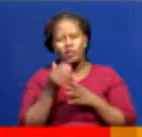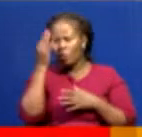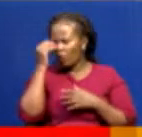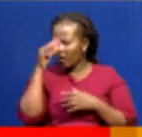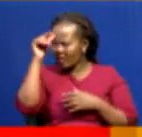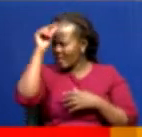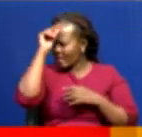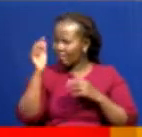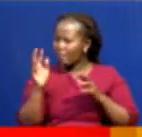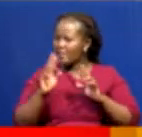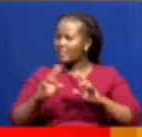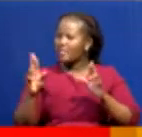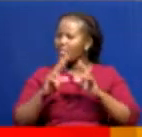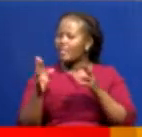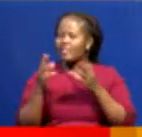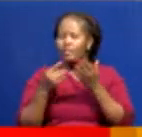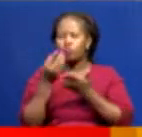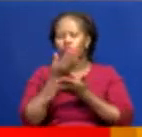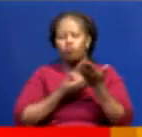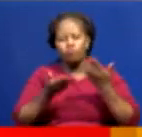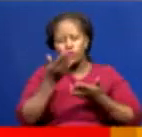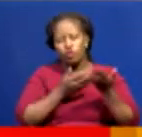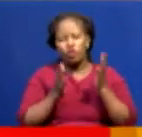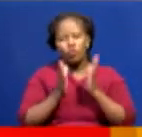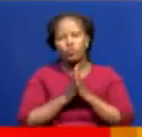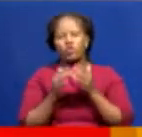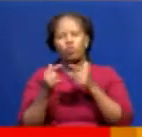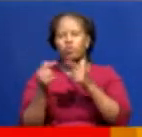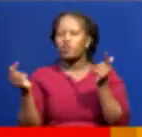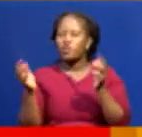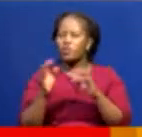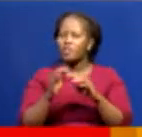tayari kuzungumza na upinzani, maanake wanajaribu kujitafutia nafasi.